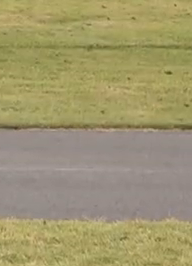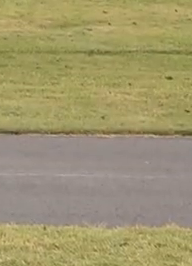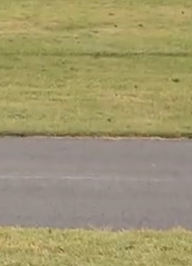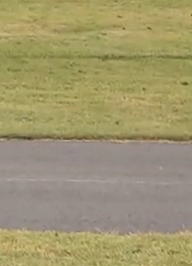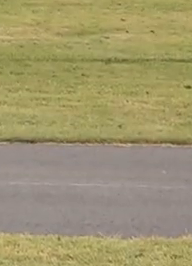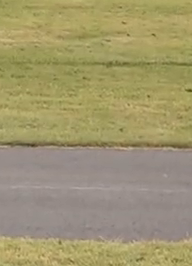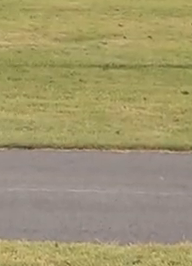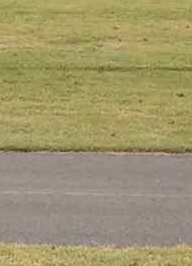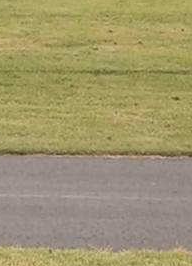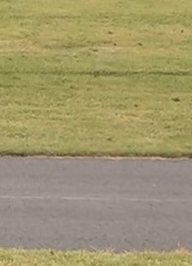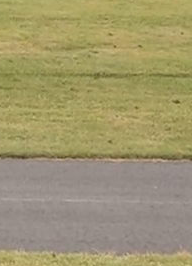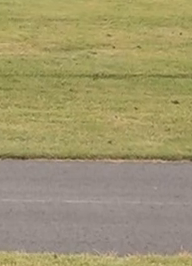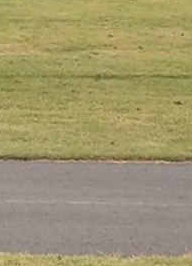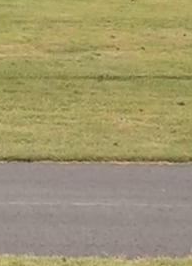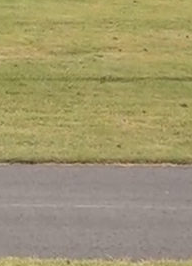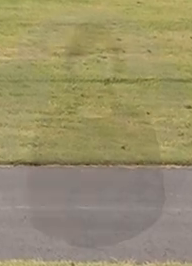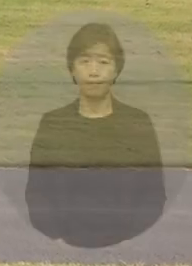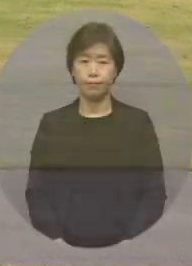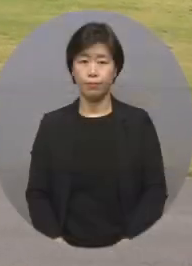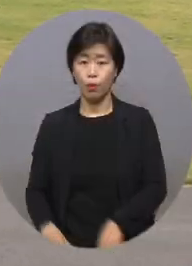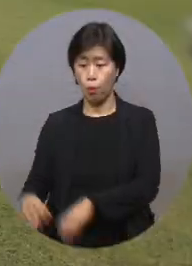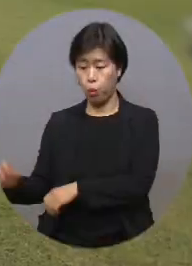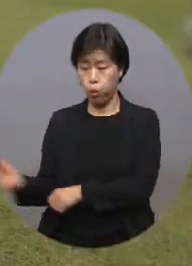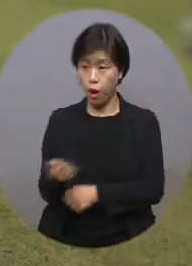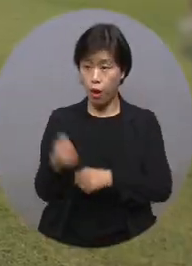와. 스윙 폼도 좋아.